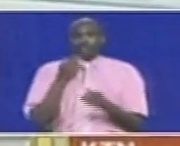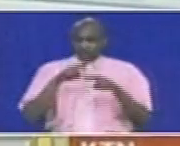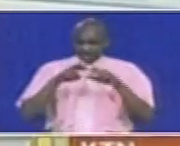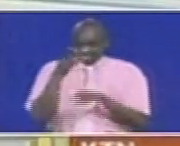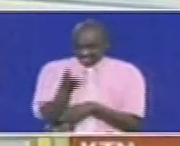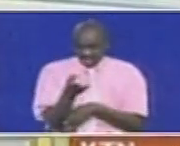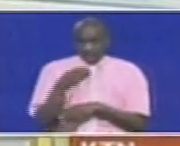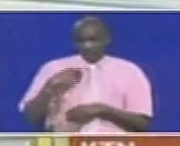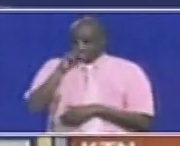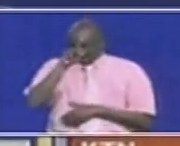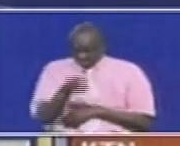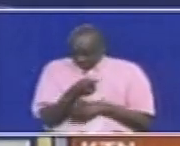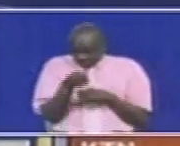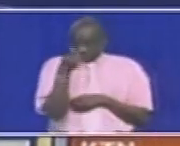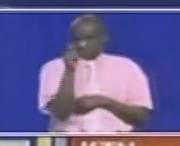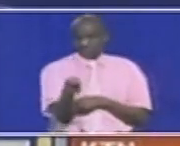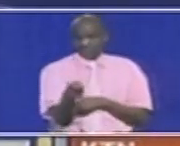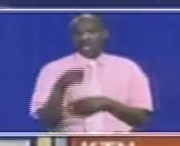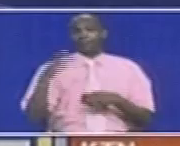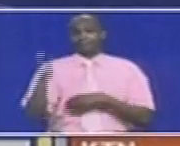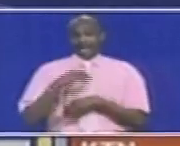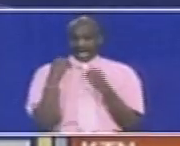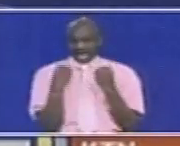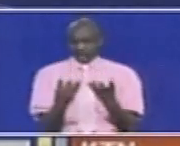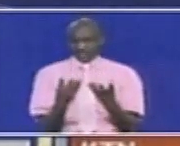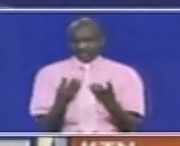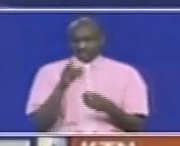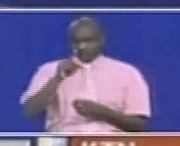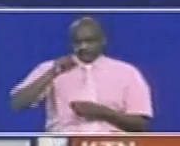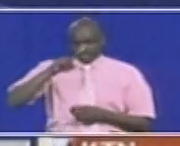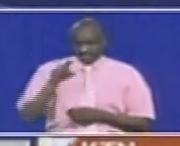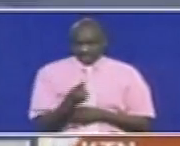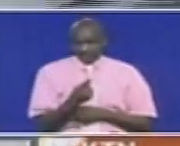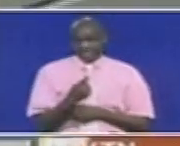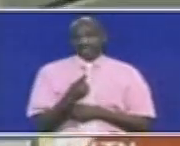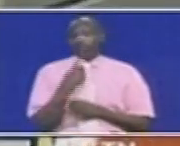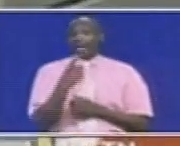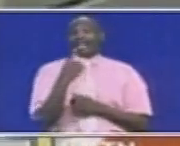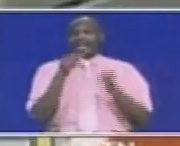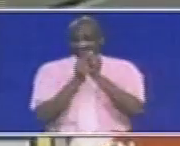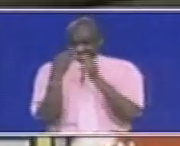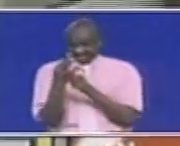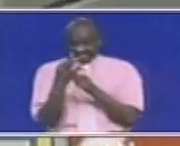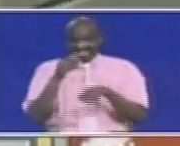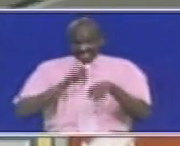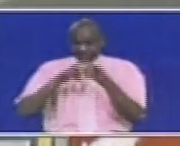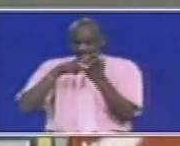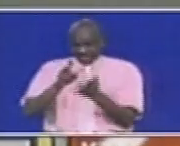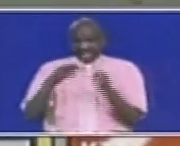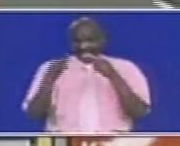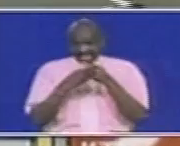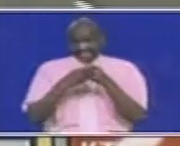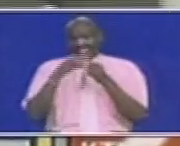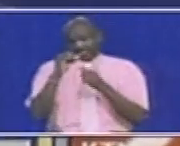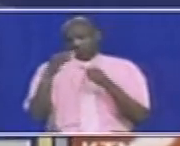shilingi 1000 tuliyotoa, tulirejeshewa salio la shilingi 113 baada ya kulipia shilingi 808